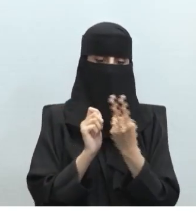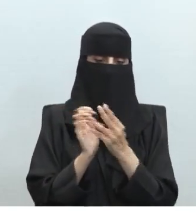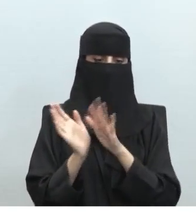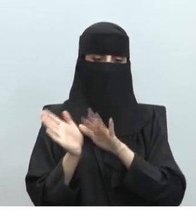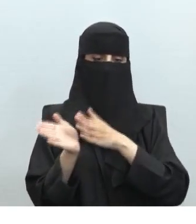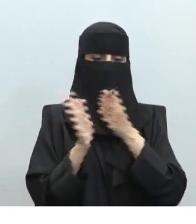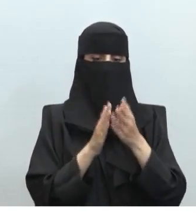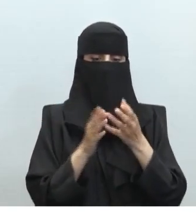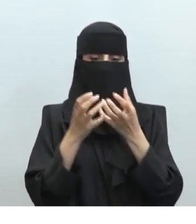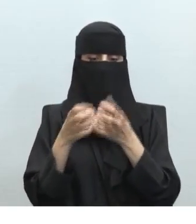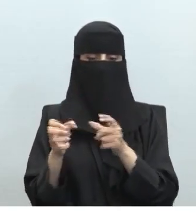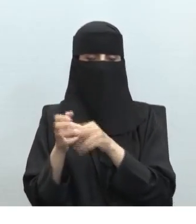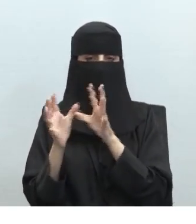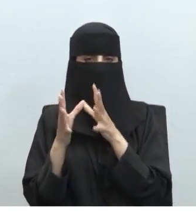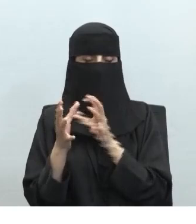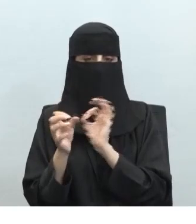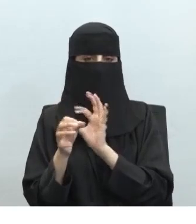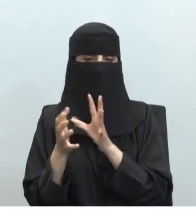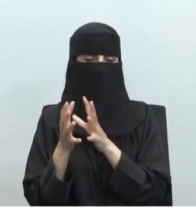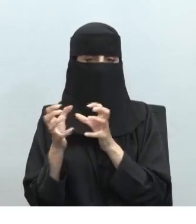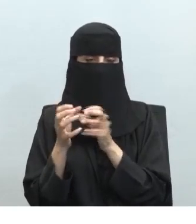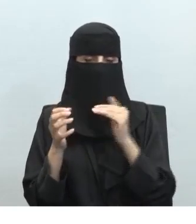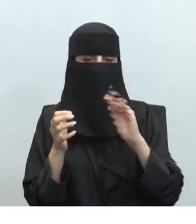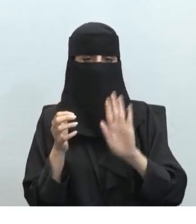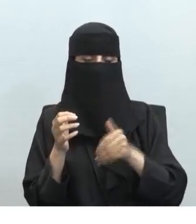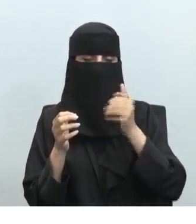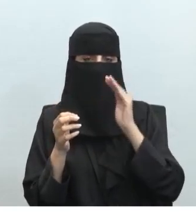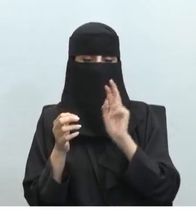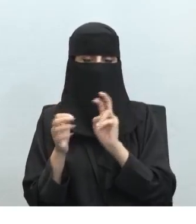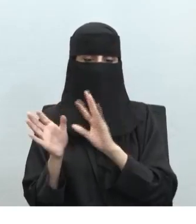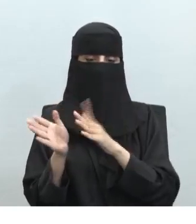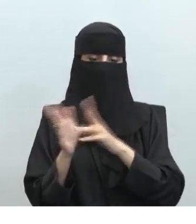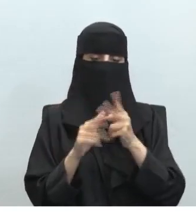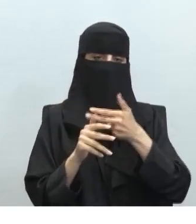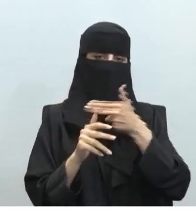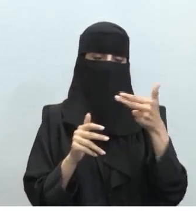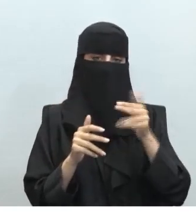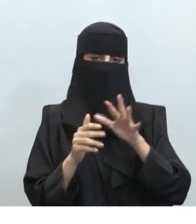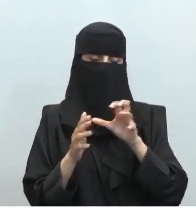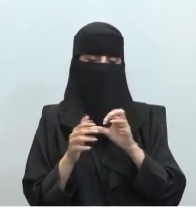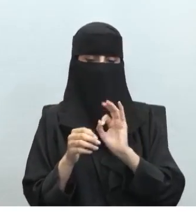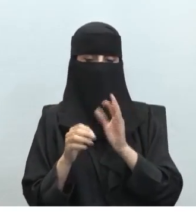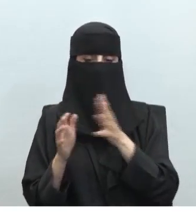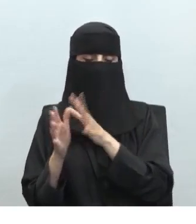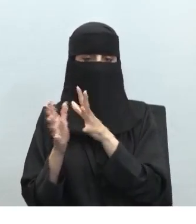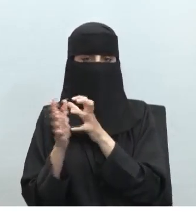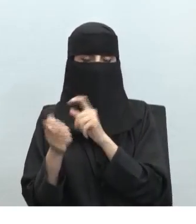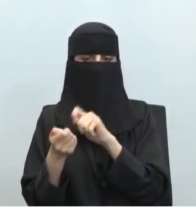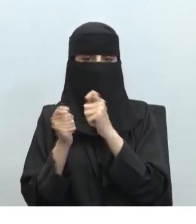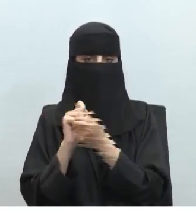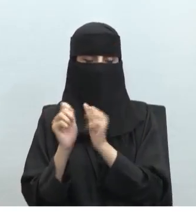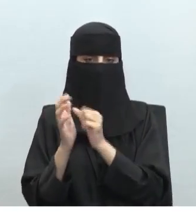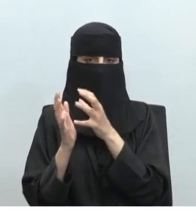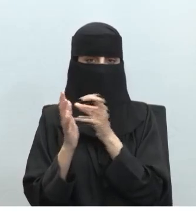حساسه وهنالك طفره استبدال غير حساسه طفره الاستبدال الحساسه تتغير الشفره الوراثيه الى حمض اميني